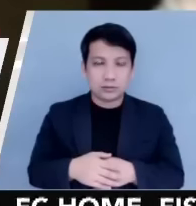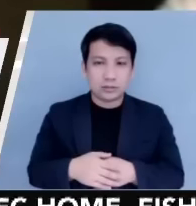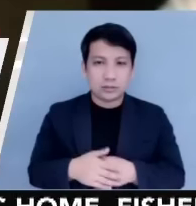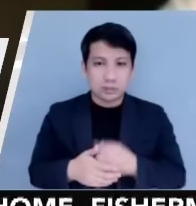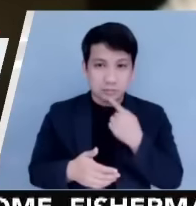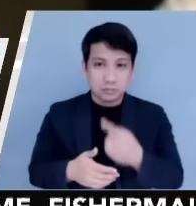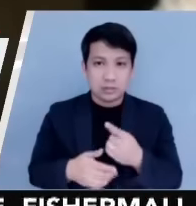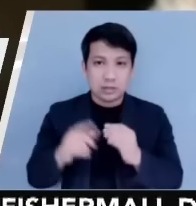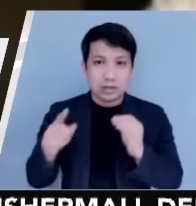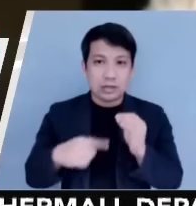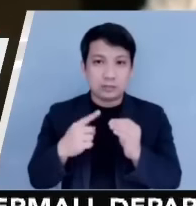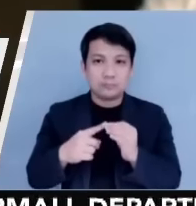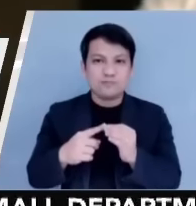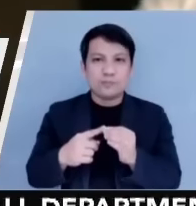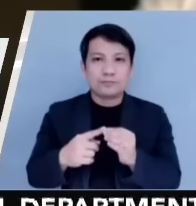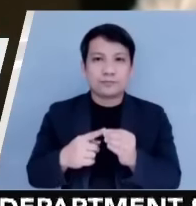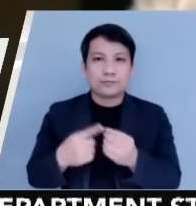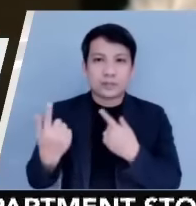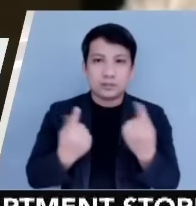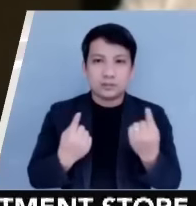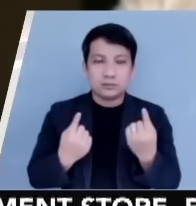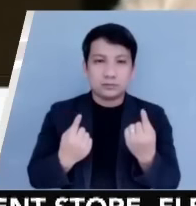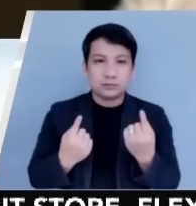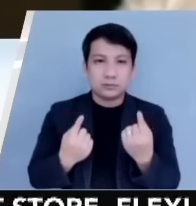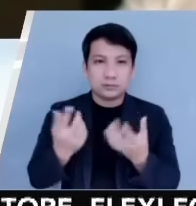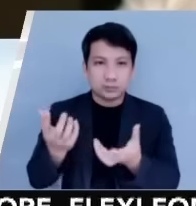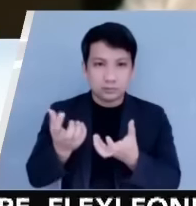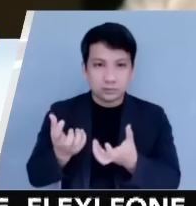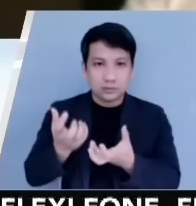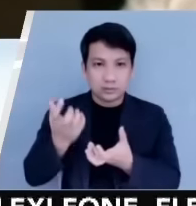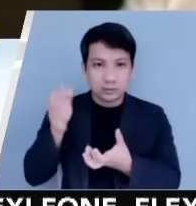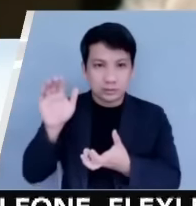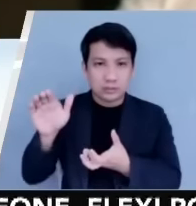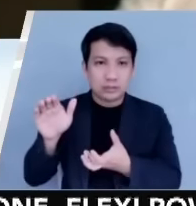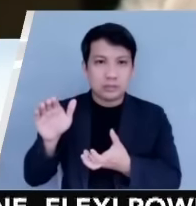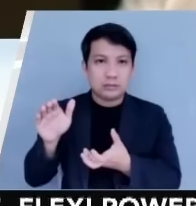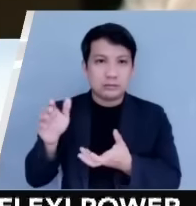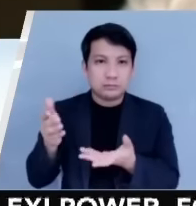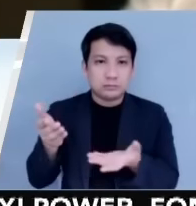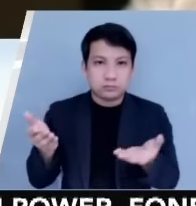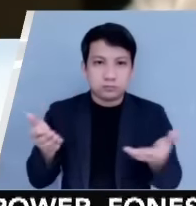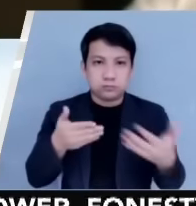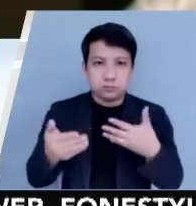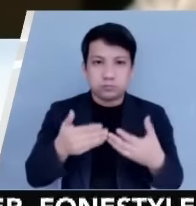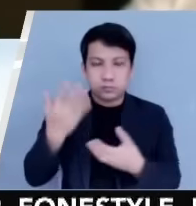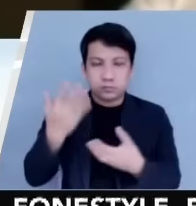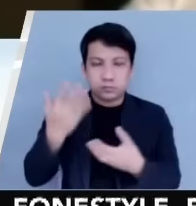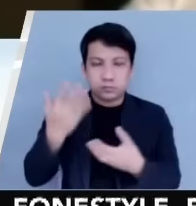ah gagawin po natin yyung kagustuhan ng ibang mga ah nananawagan po sa armed forces of the